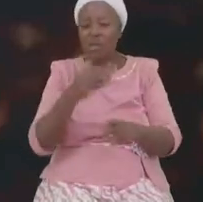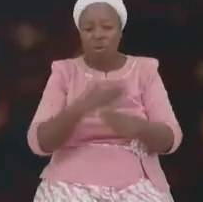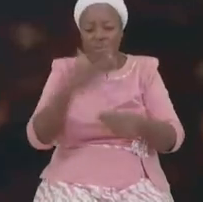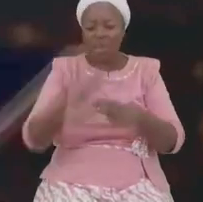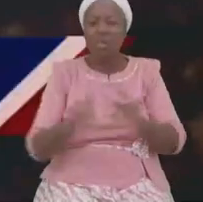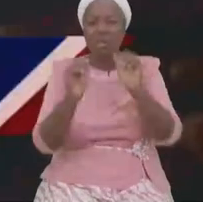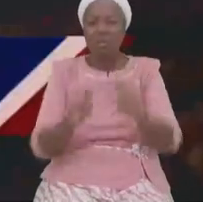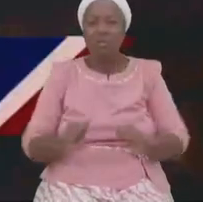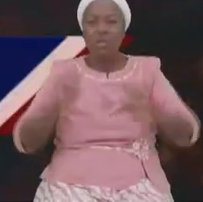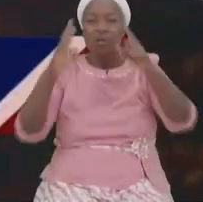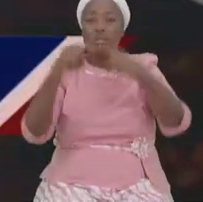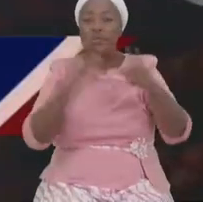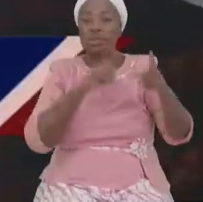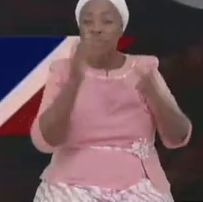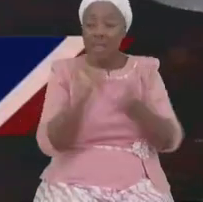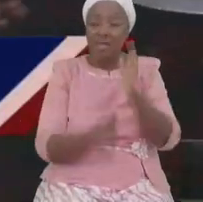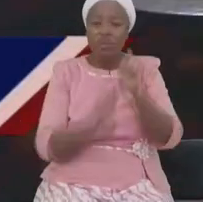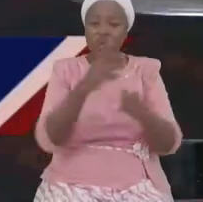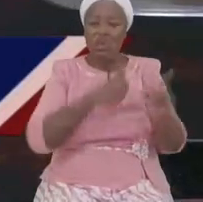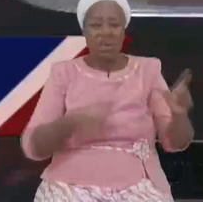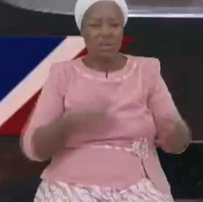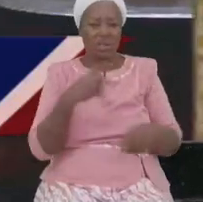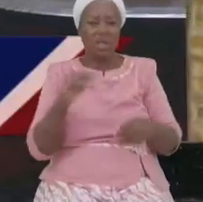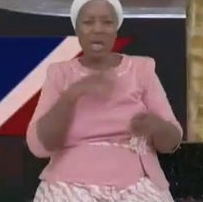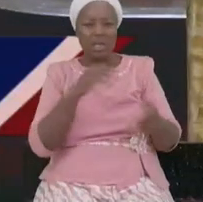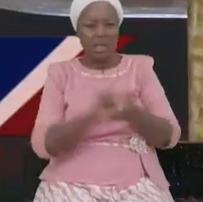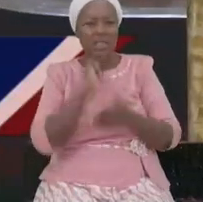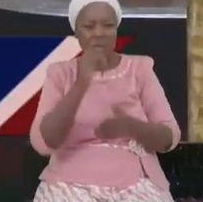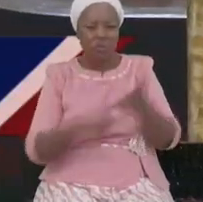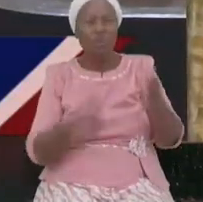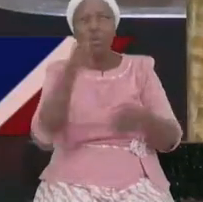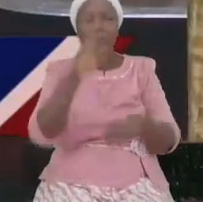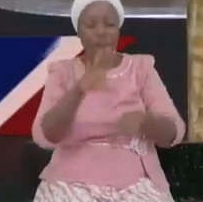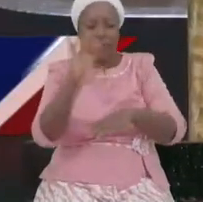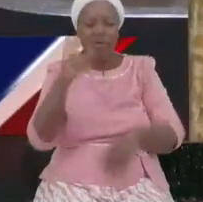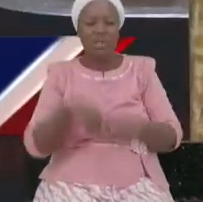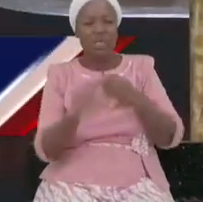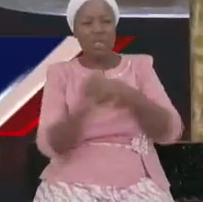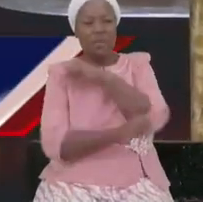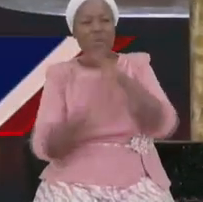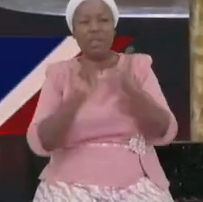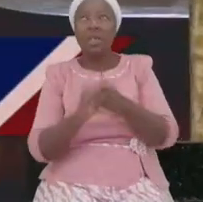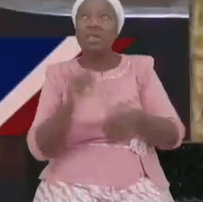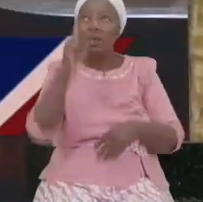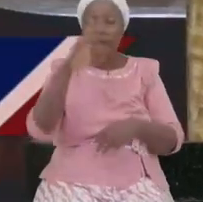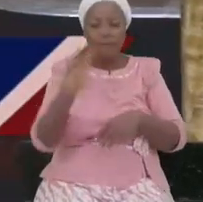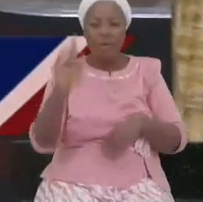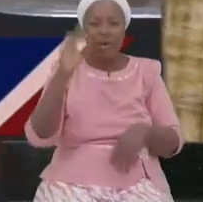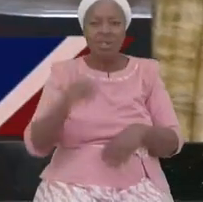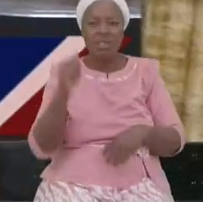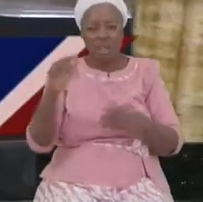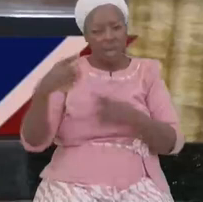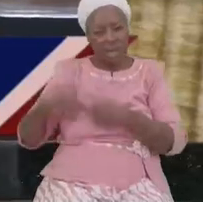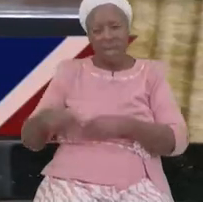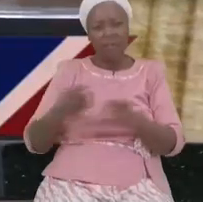soumis à ce que Dieu dit. Et c'est ce que Dieu a trouvé en Abraham. Tu trouvas son cœur fidèle devant toi. Tu